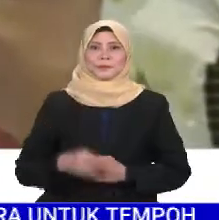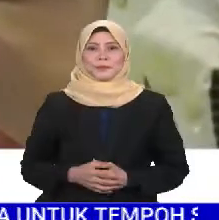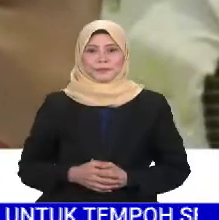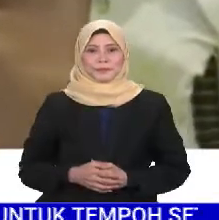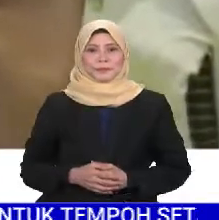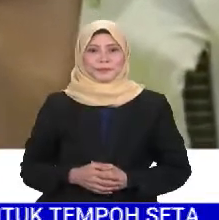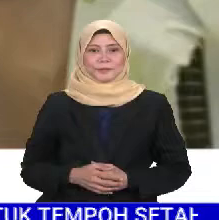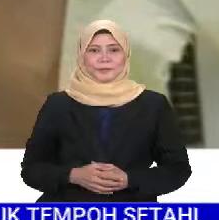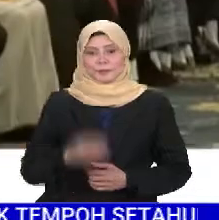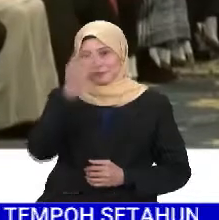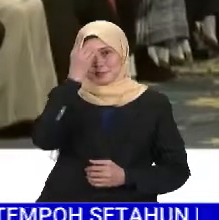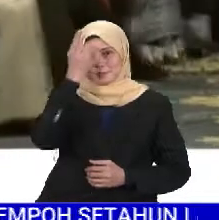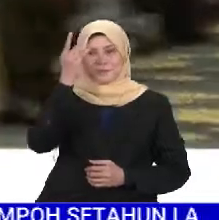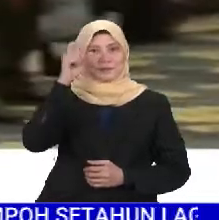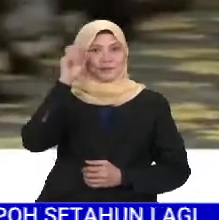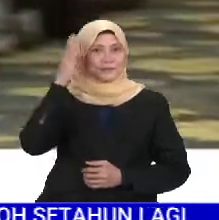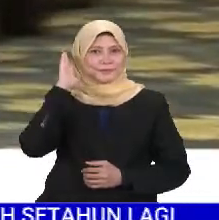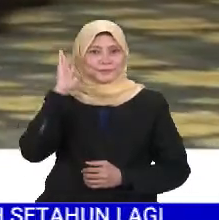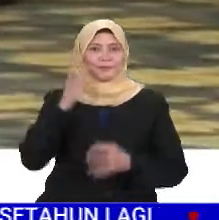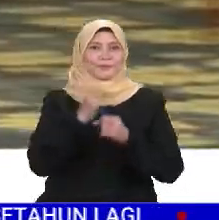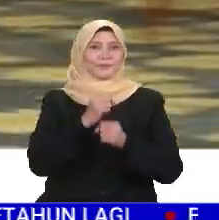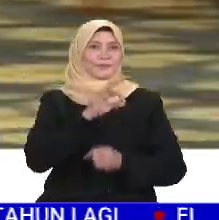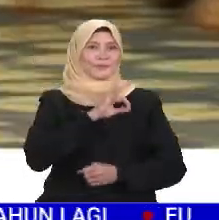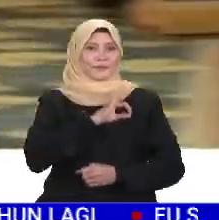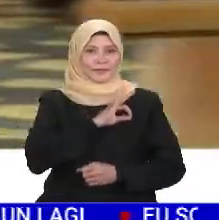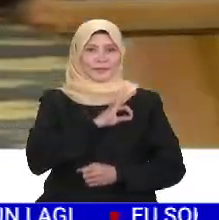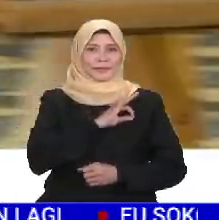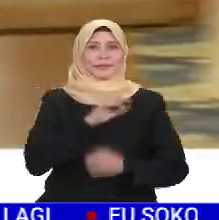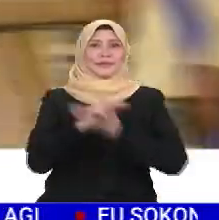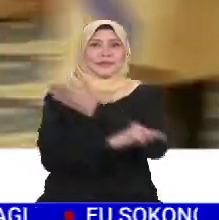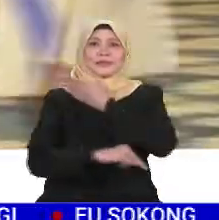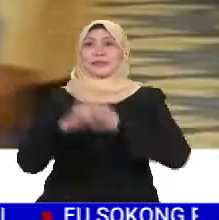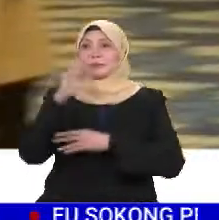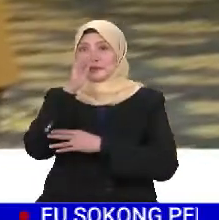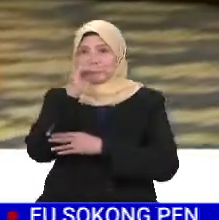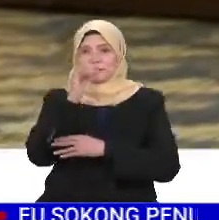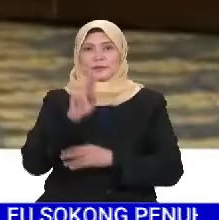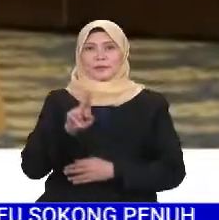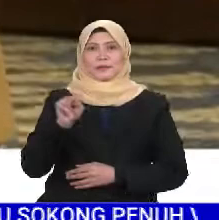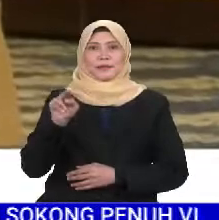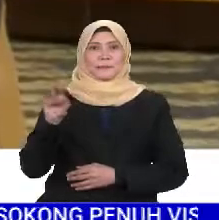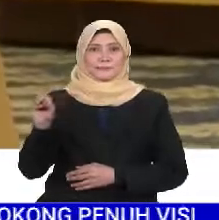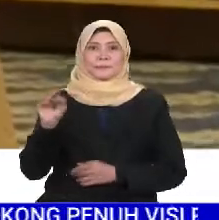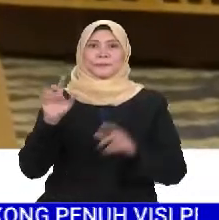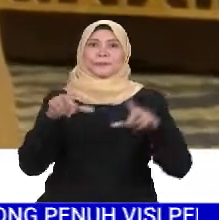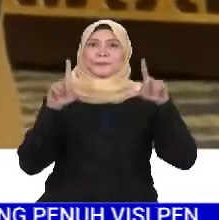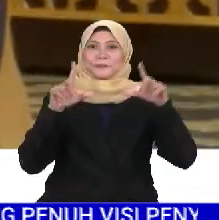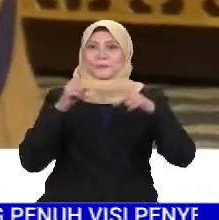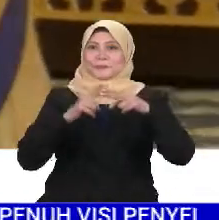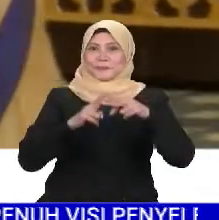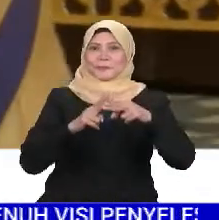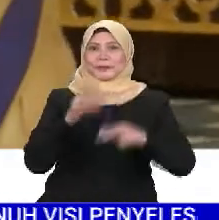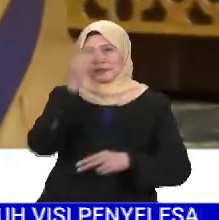keroh Datuk Seri Ismail dikurniakan darjah utama Negeri Melaka di UNM yang membawa gelaran Datuk